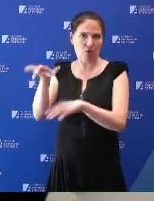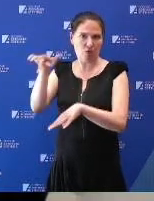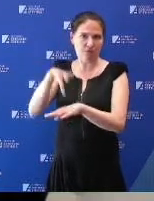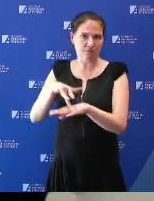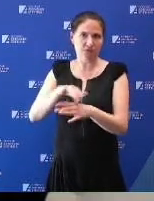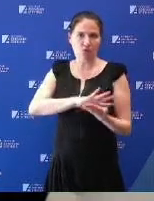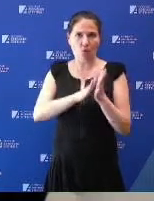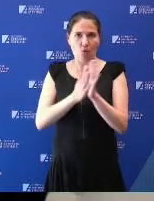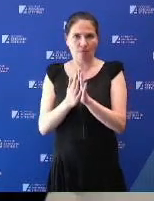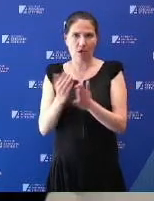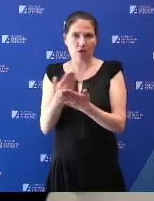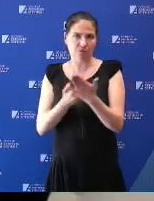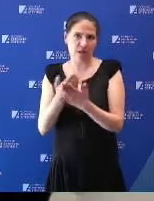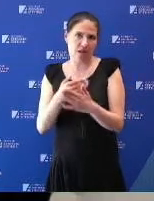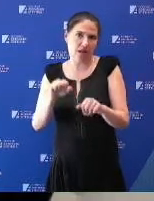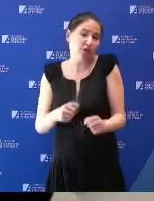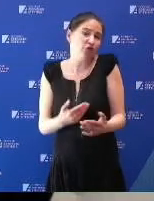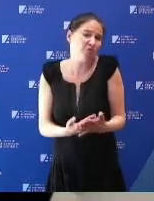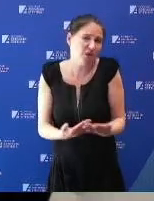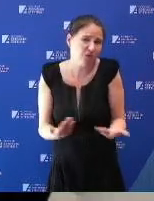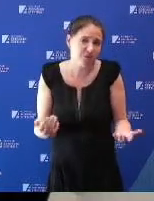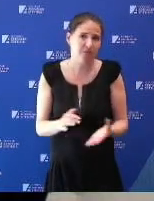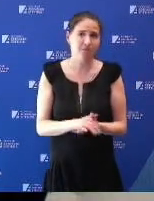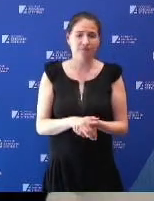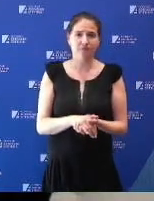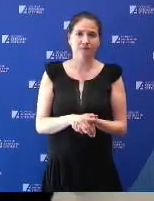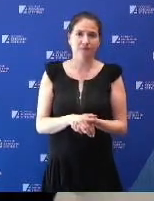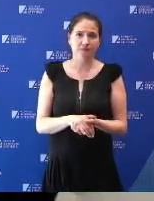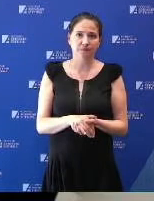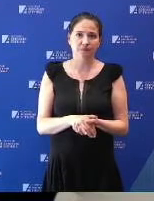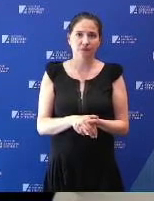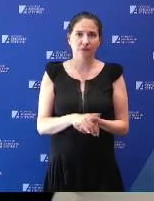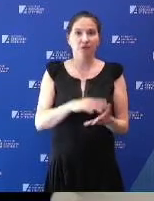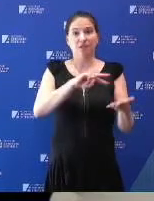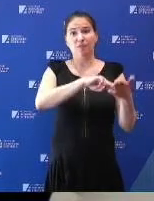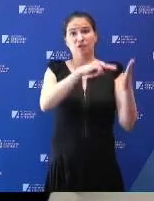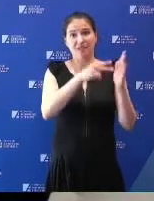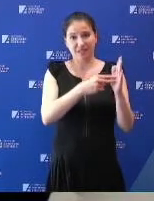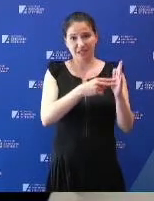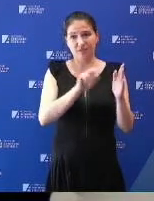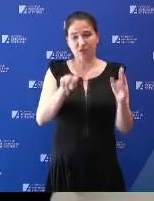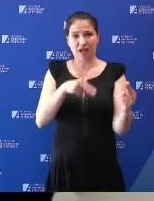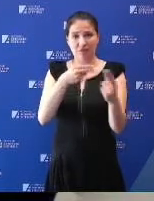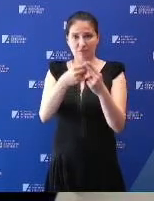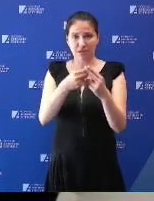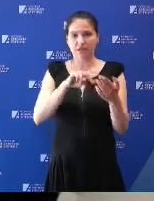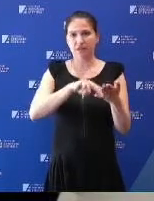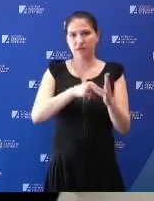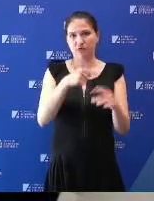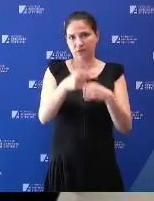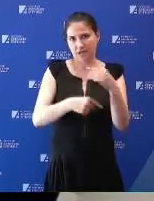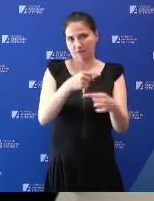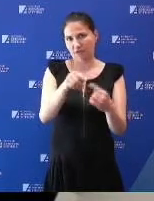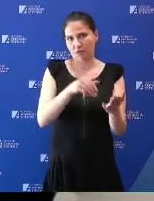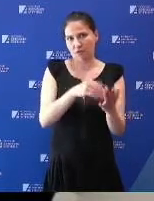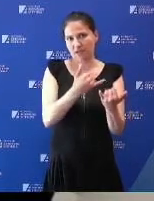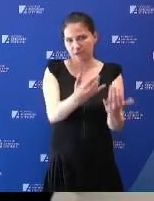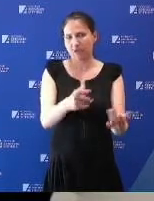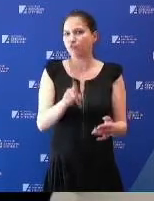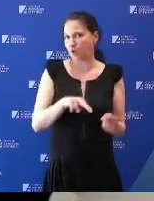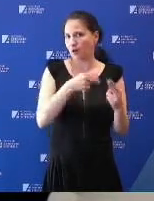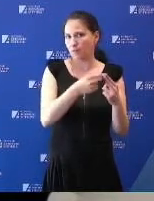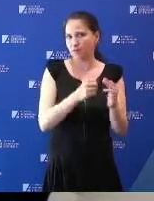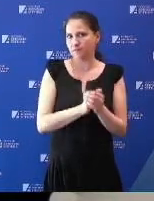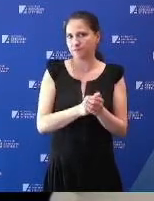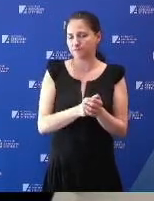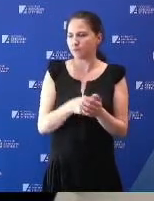umbilden kann. Wir müssen natürlich die Politik anpassen, die Technologien weiterentwickeln. Wie sehen Sie die Veränderung